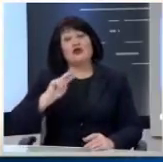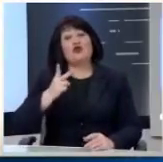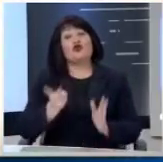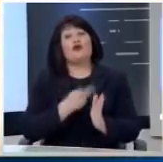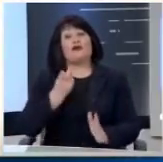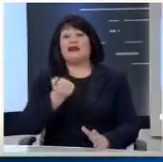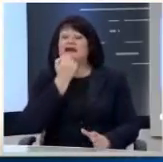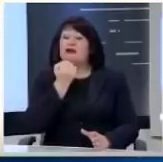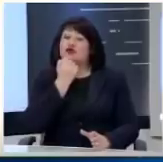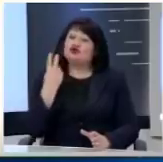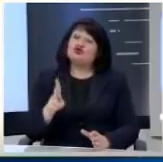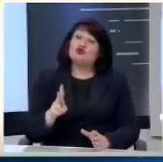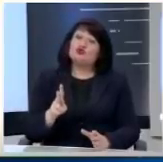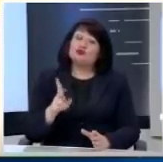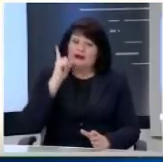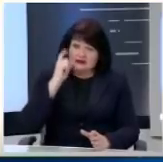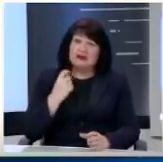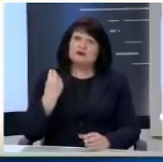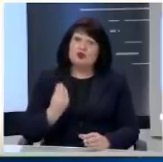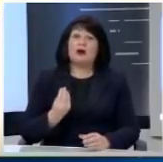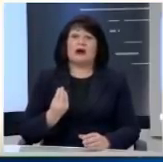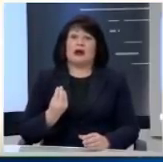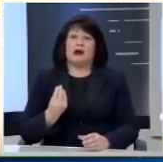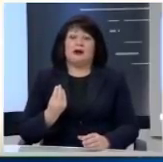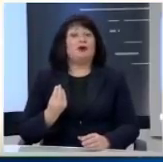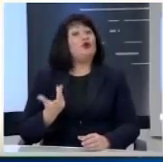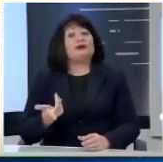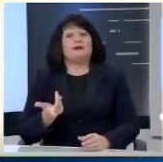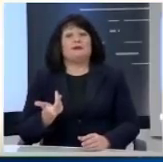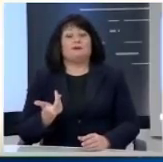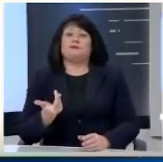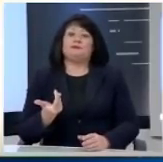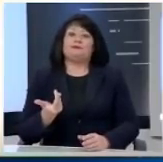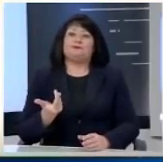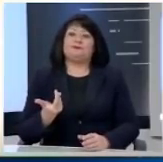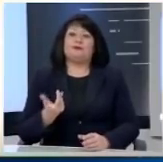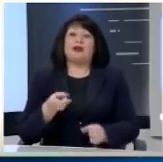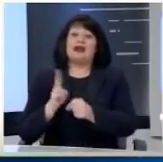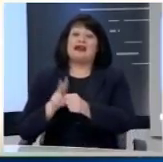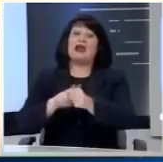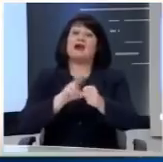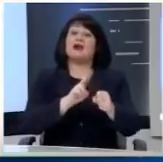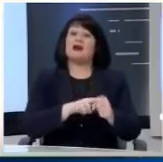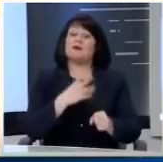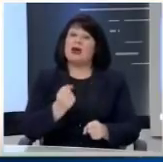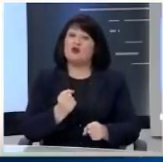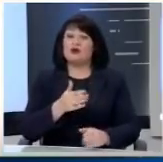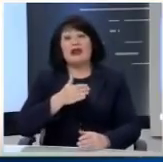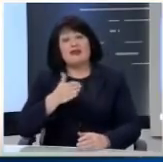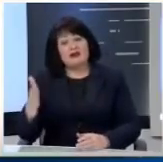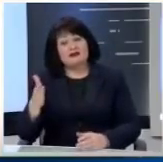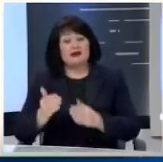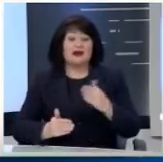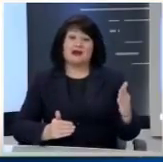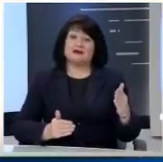λάθος διότι γνωρίζετε πάρα πολύ καλά ότι νεκροί υπήρξαν και από τις δύο πλευρές